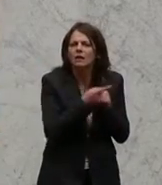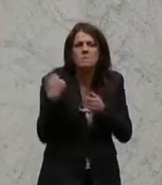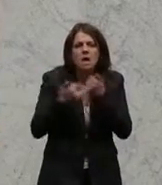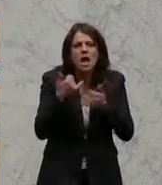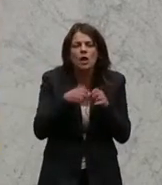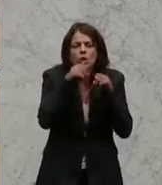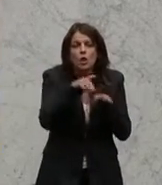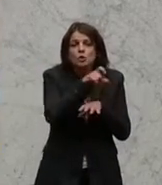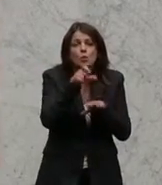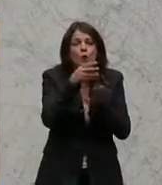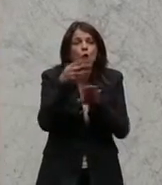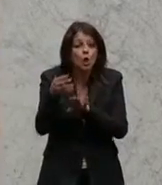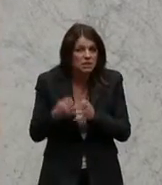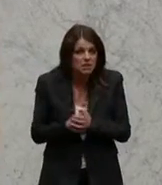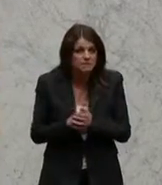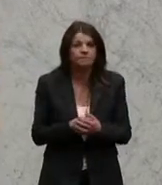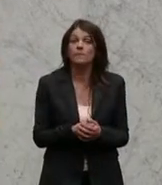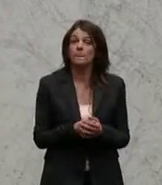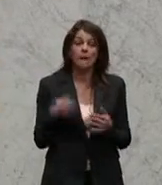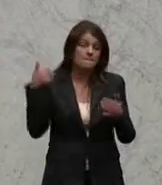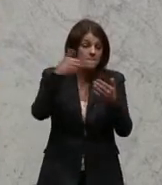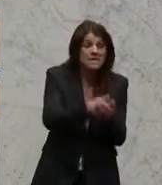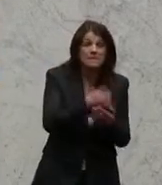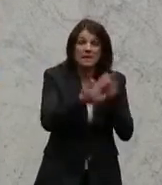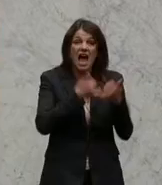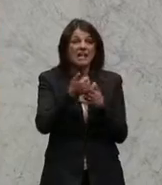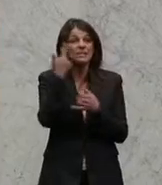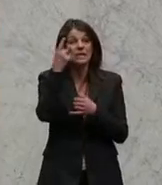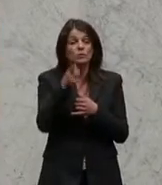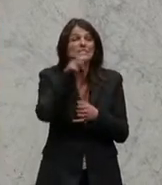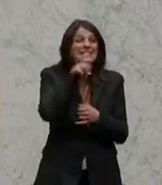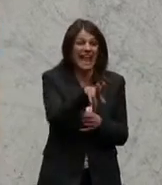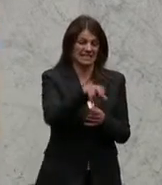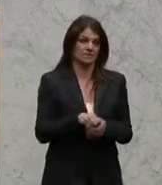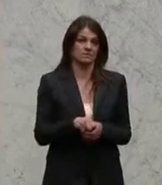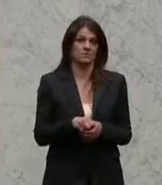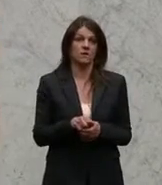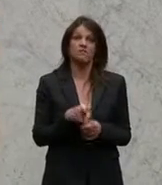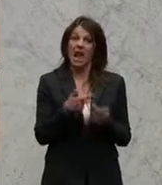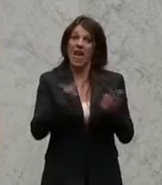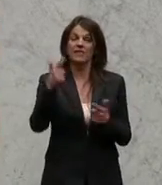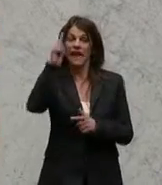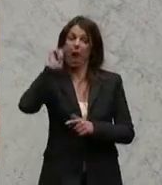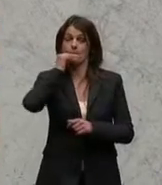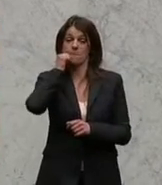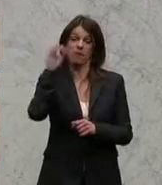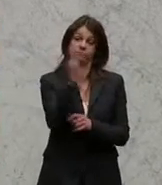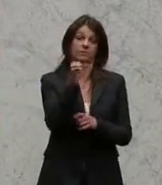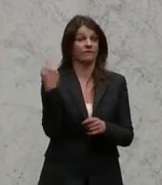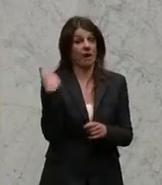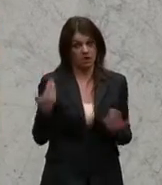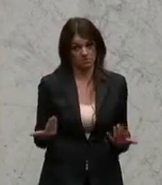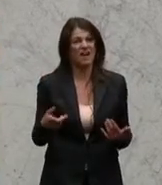Jahre 1999 bis zum Jahre 2013 den Landeshauptmann gestellt hat,